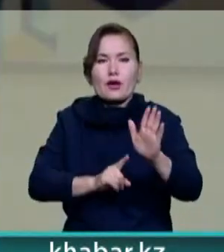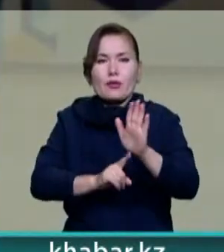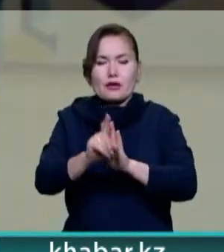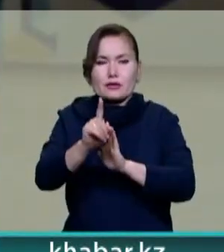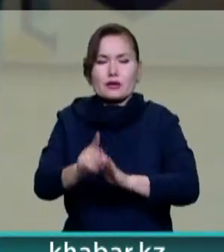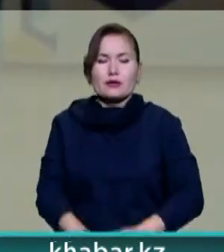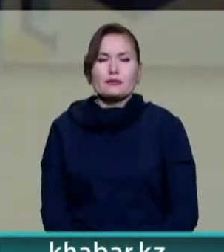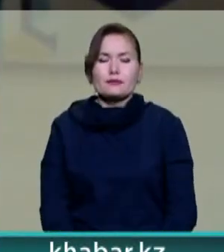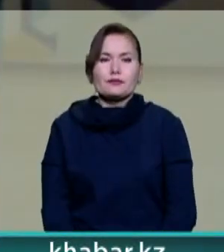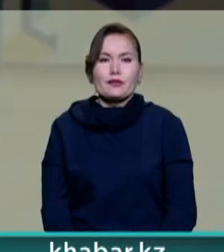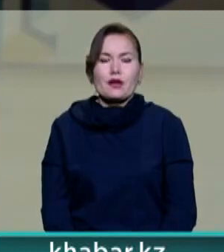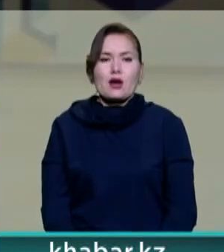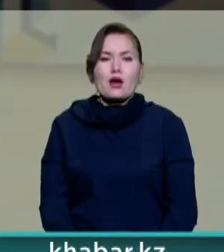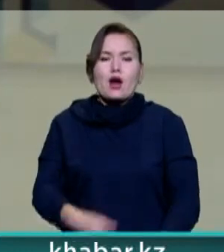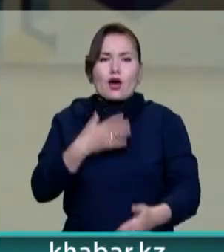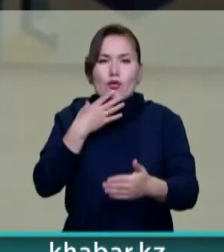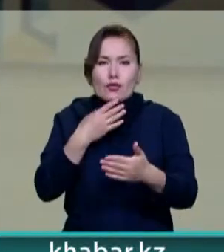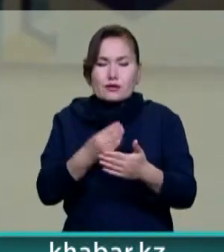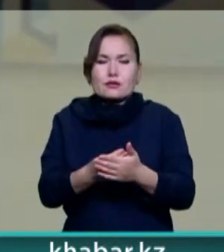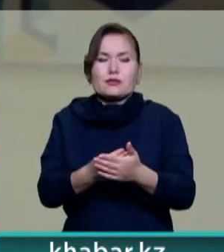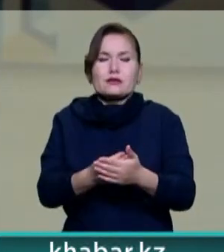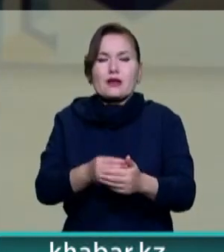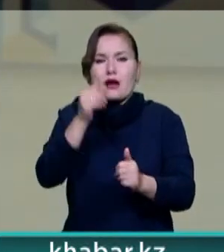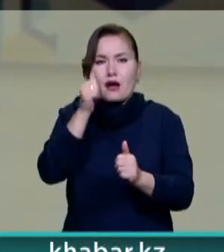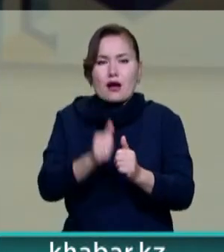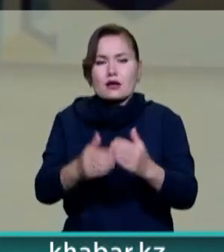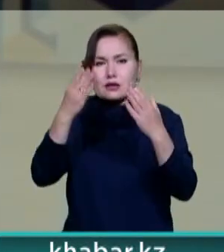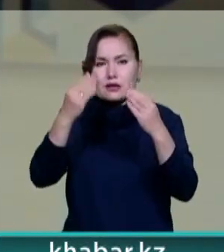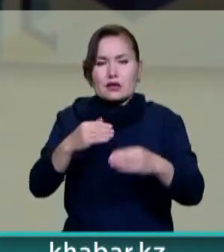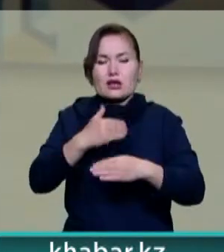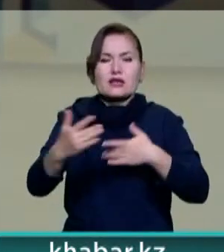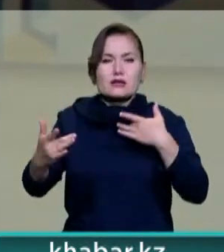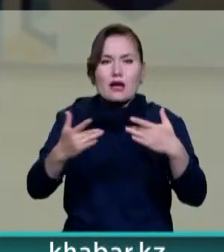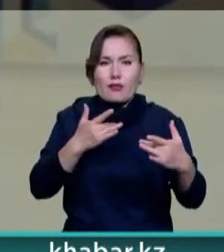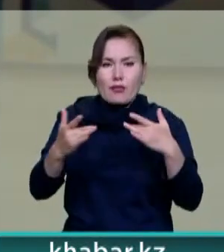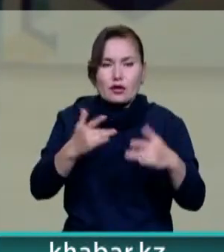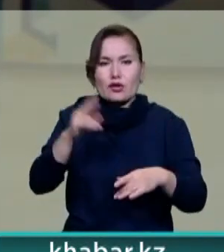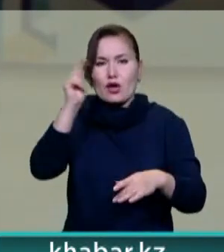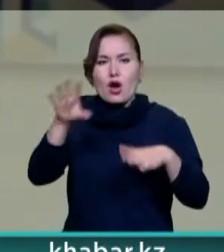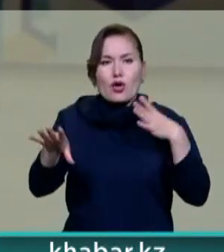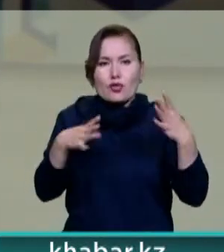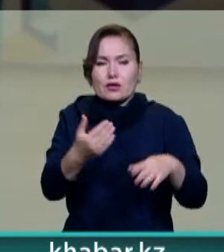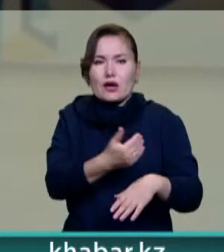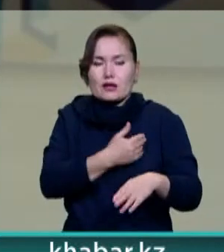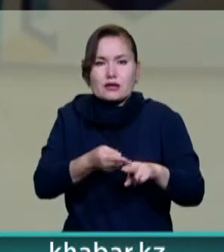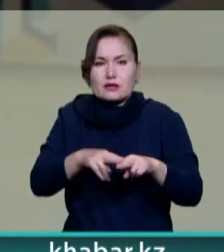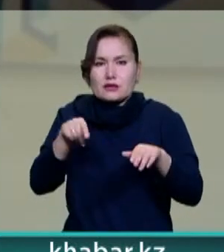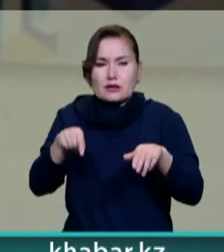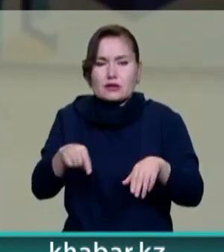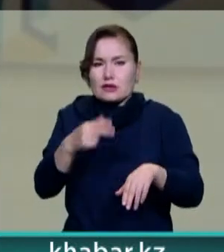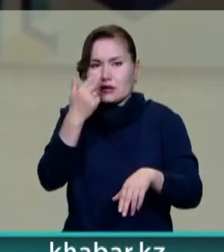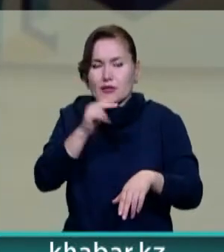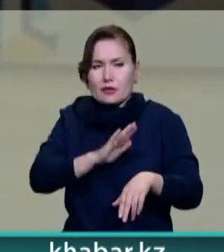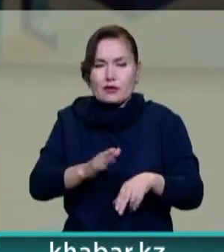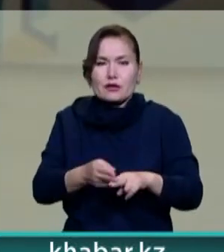дегенмен өзіміздің күнделікті үйренген сахнамыз емес, оның үстіне бұл жерде театрға арналмаған сахна болғандықтан,